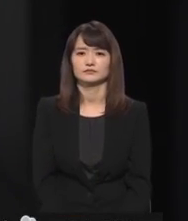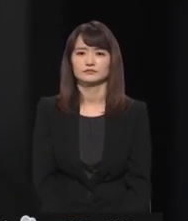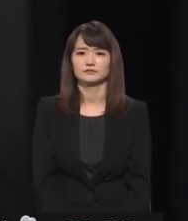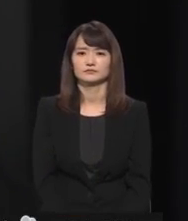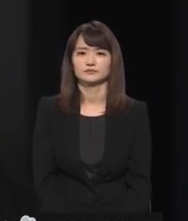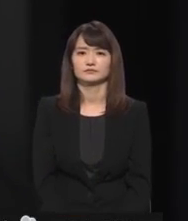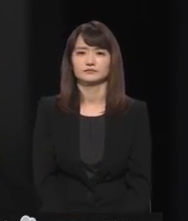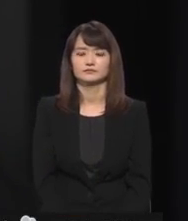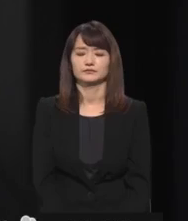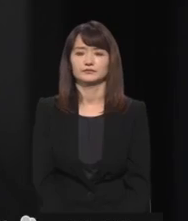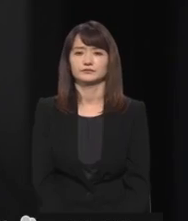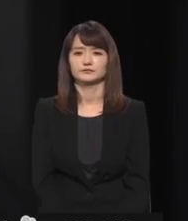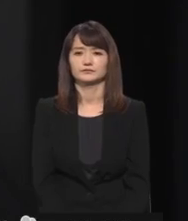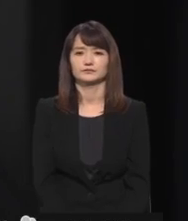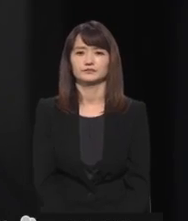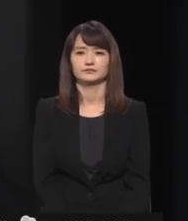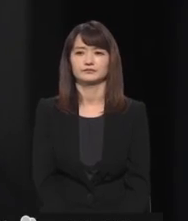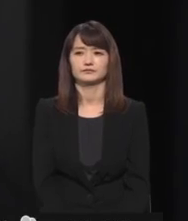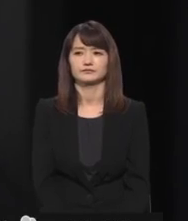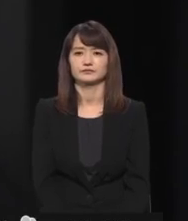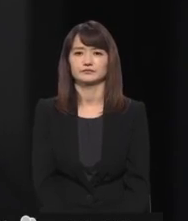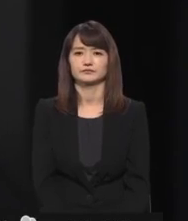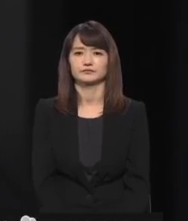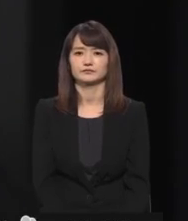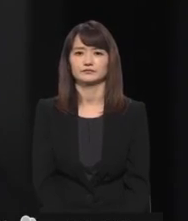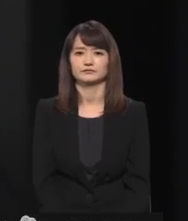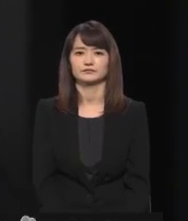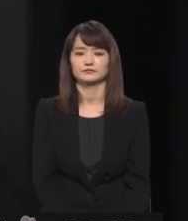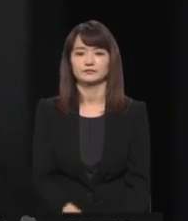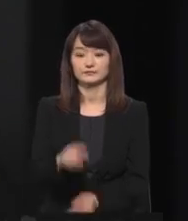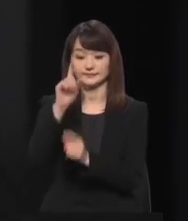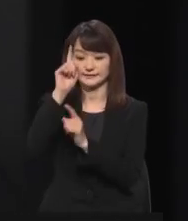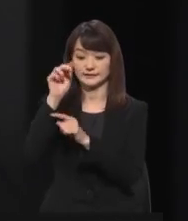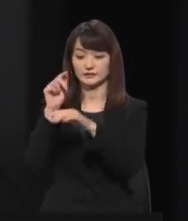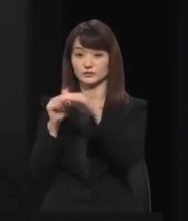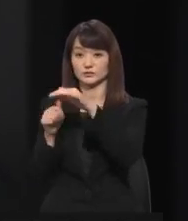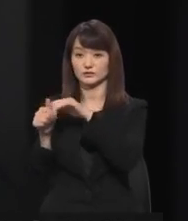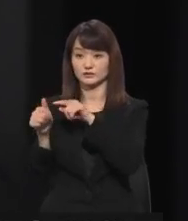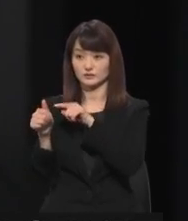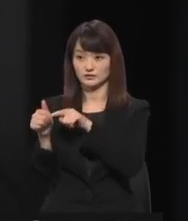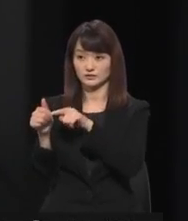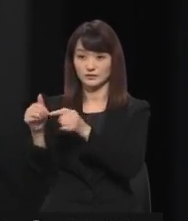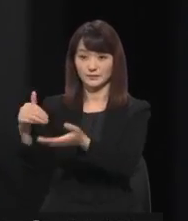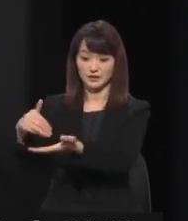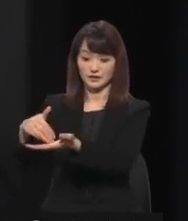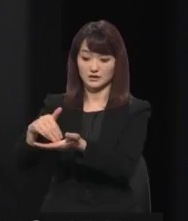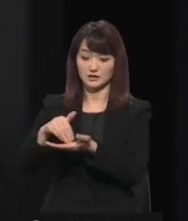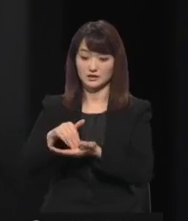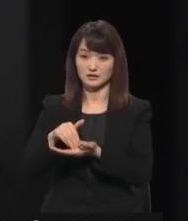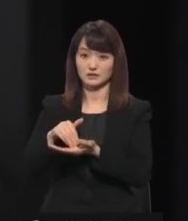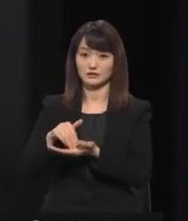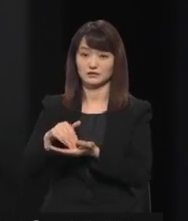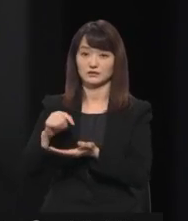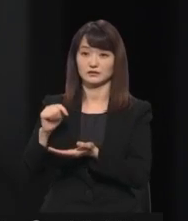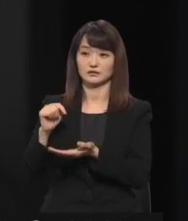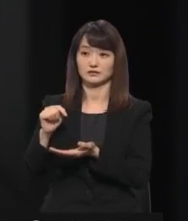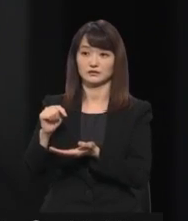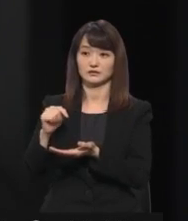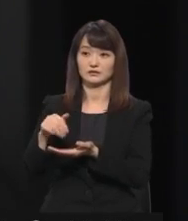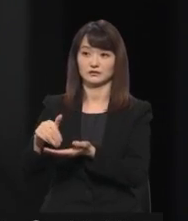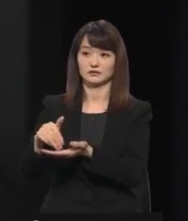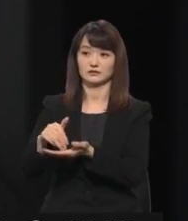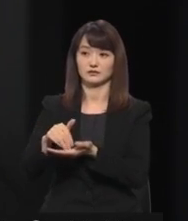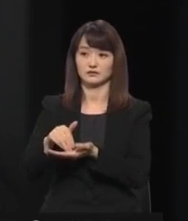이 부분에 대해서는 정말 그 이주석 대표의 그렇게 제안을 한 그런 그